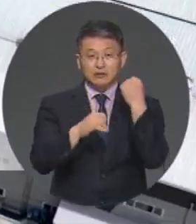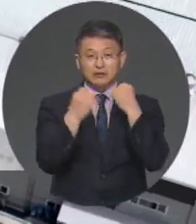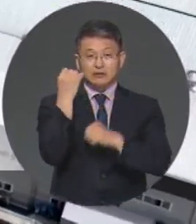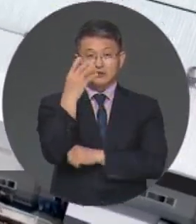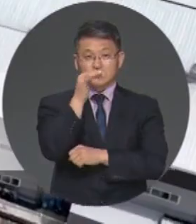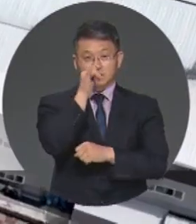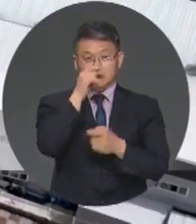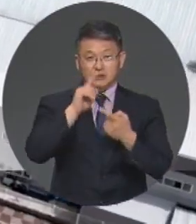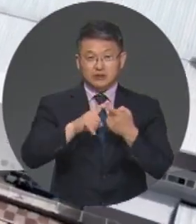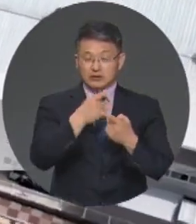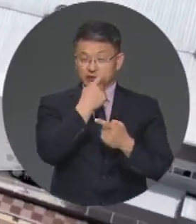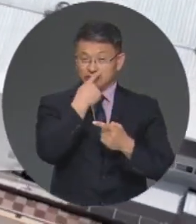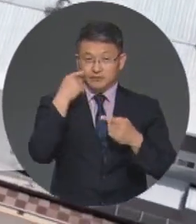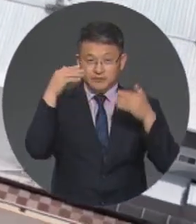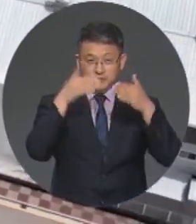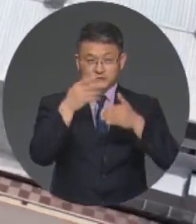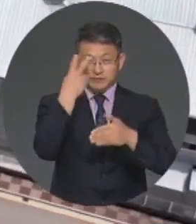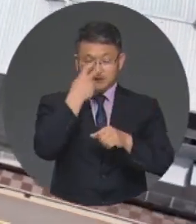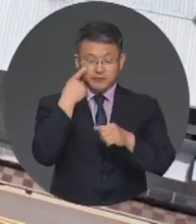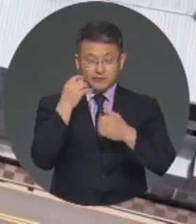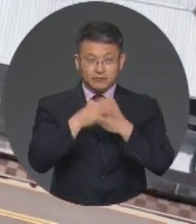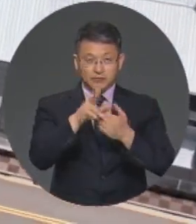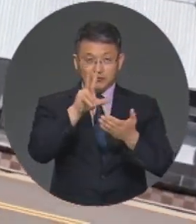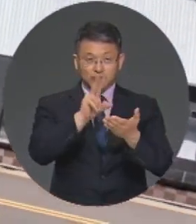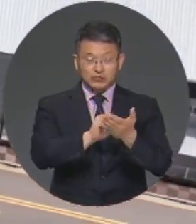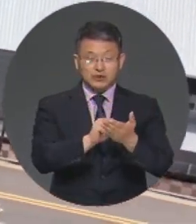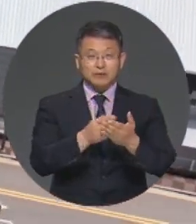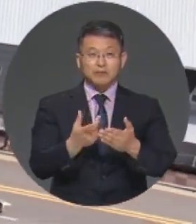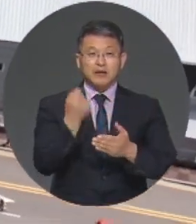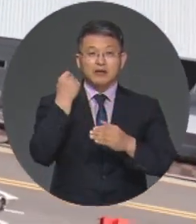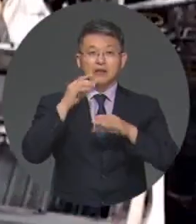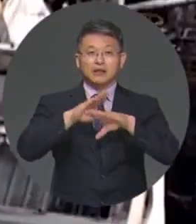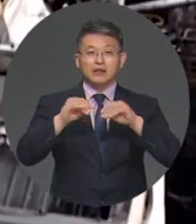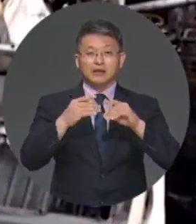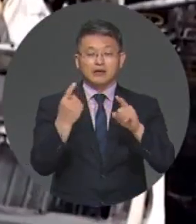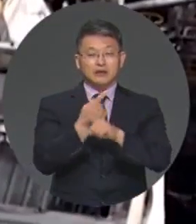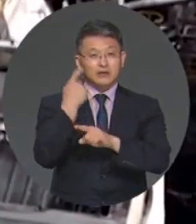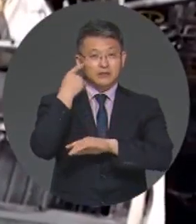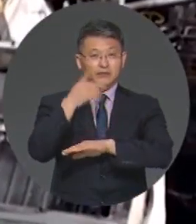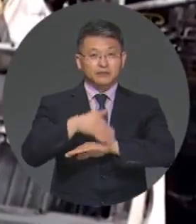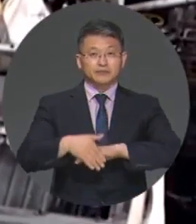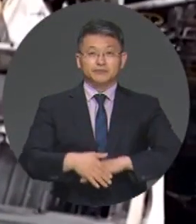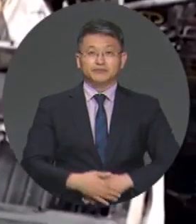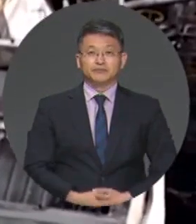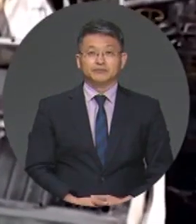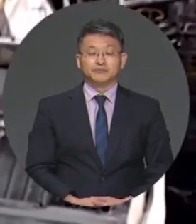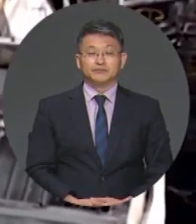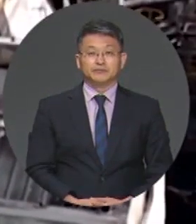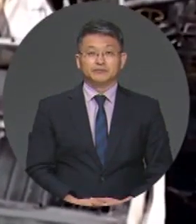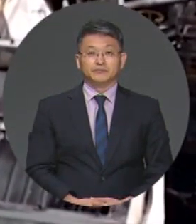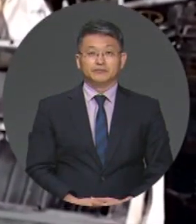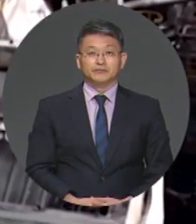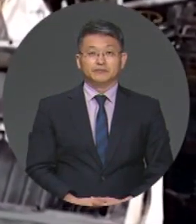여부 등을 집중 점검하고 드러난 문제점을 신속하게 개선할 계획입니다 n